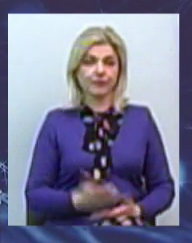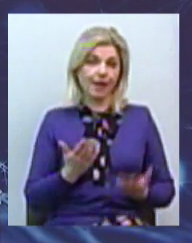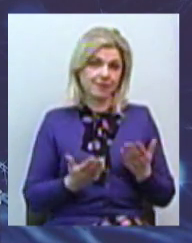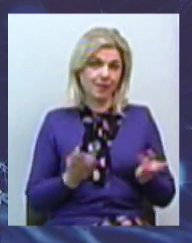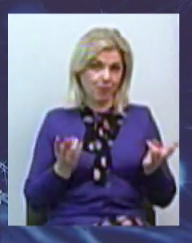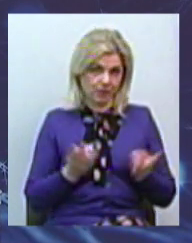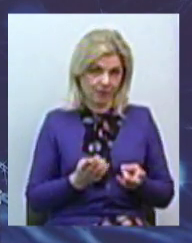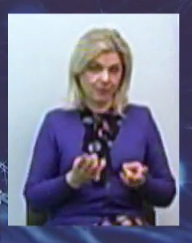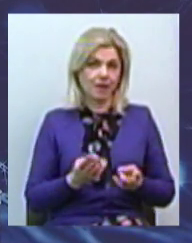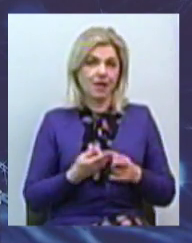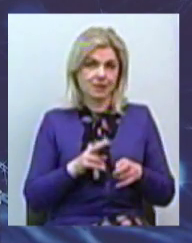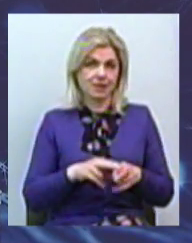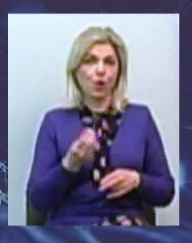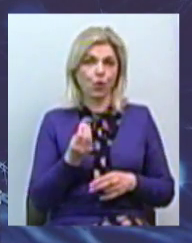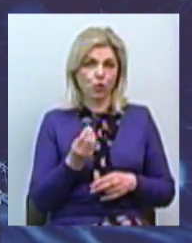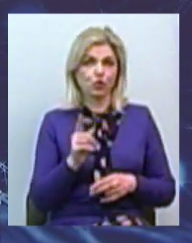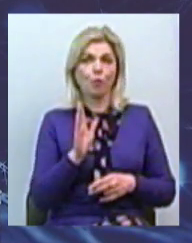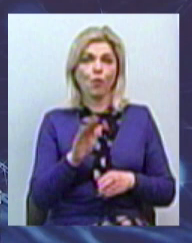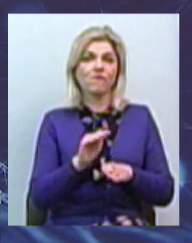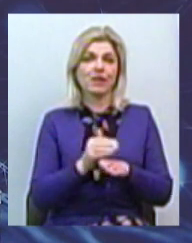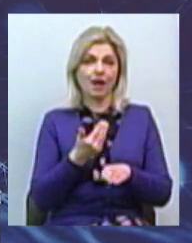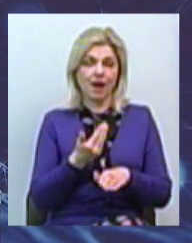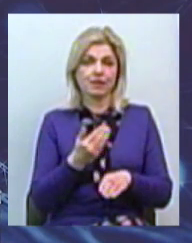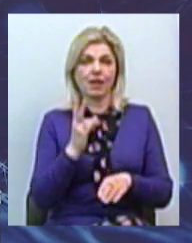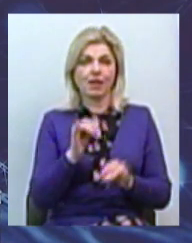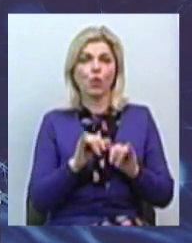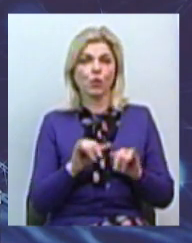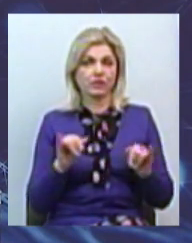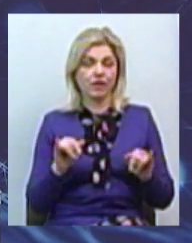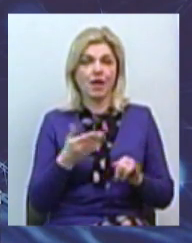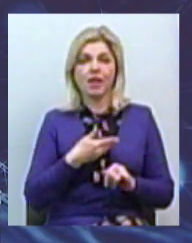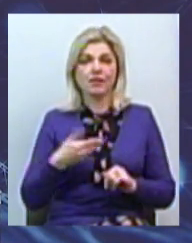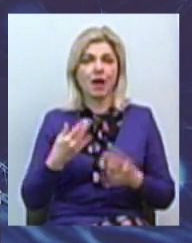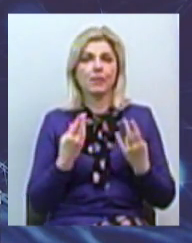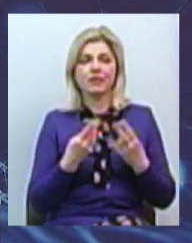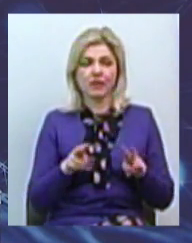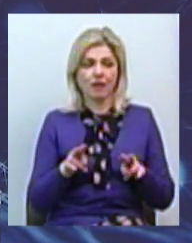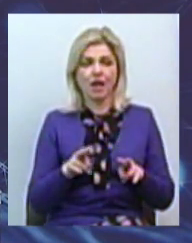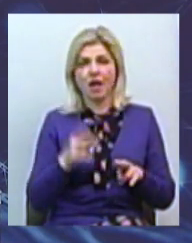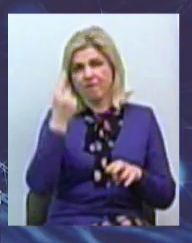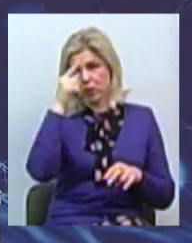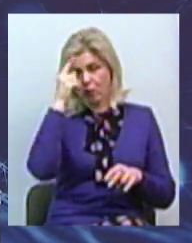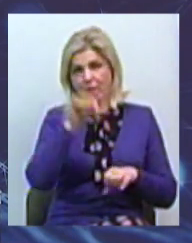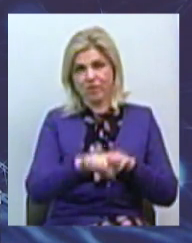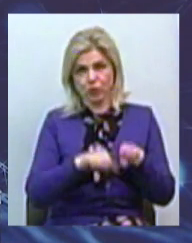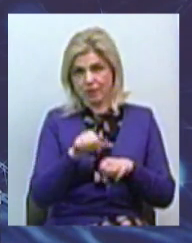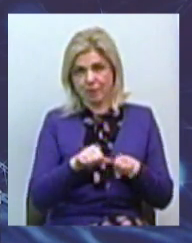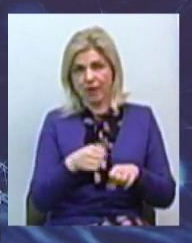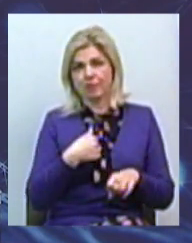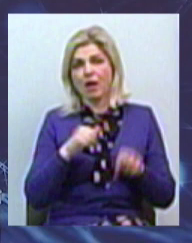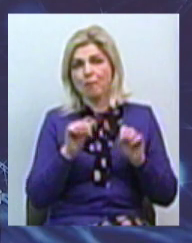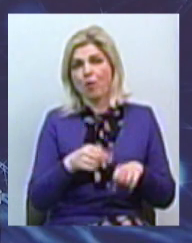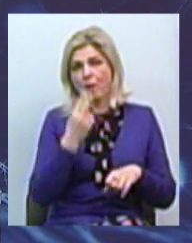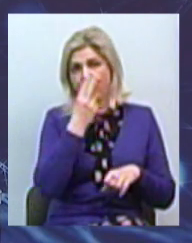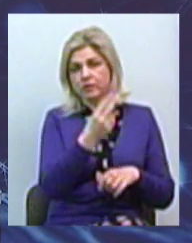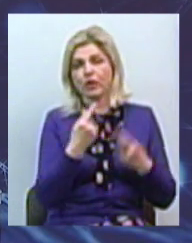це якісь гроші, які будуть виділятися на розвиток. Нам не потрібно вигадувати якийсь велосипед, ми можемо подивитись на будь-які інші